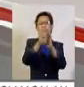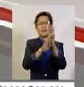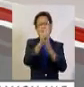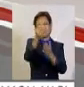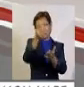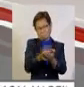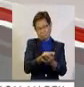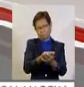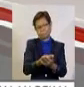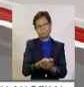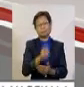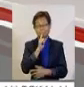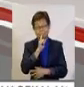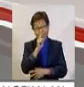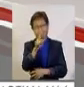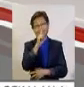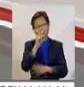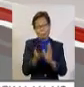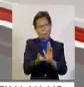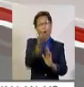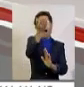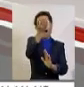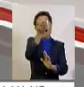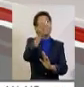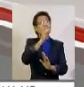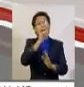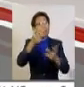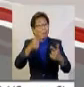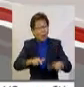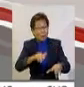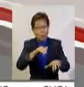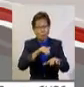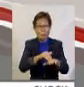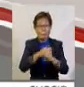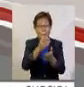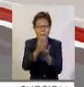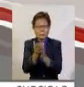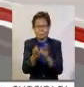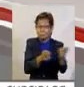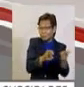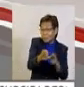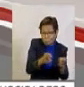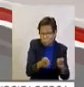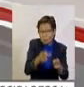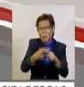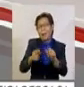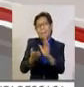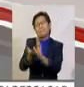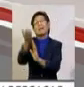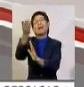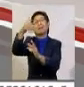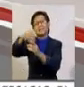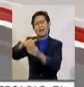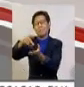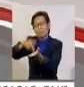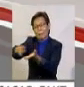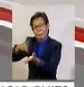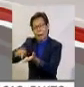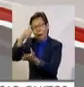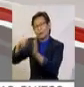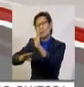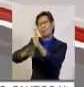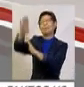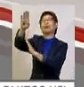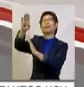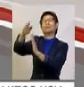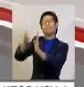RM25.15 bilion. Namun realitinya peningkatan sebenar tidak berlaku pada perbelanjaan mengurus, sebaliknya peningkatan dalam perbelanjaan